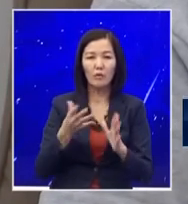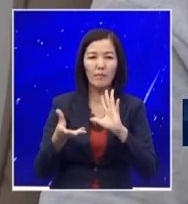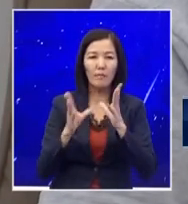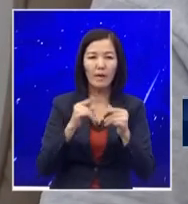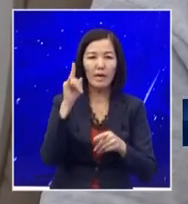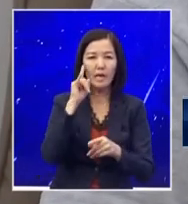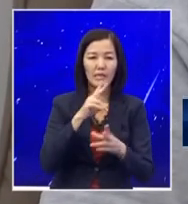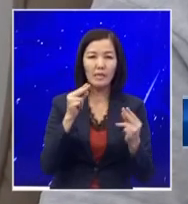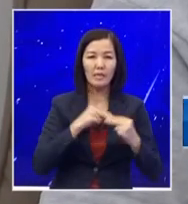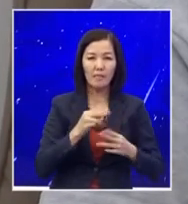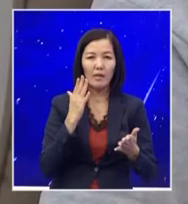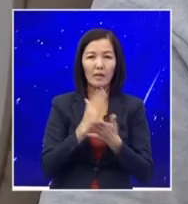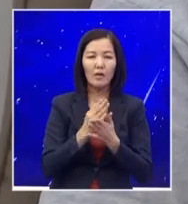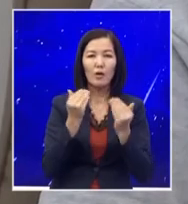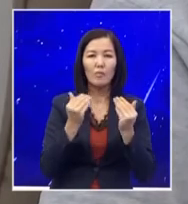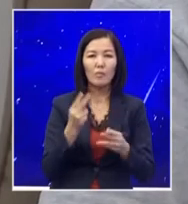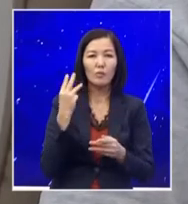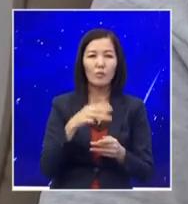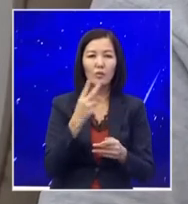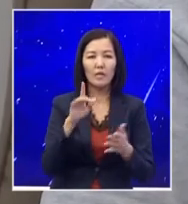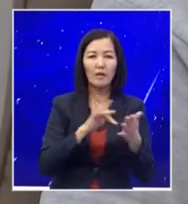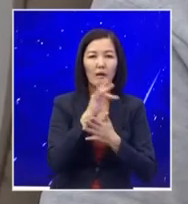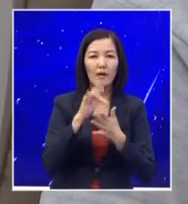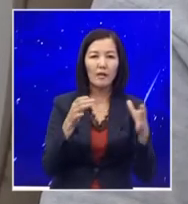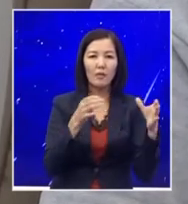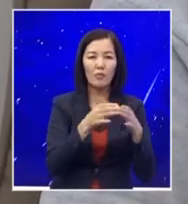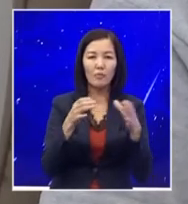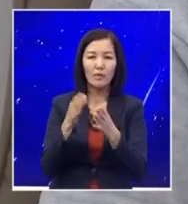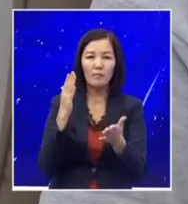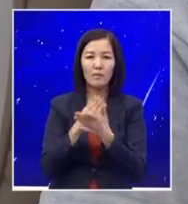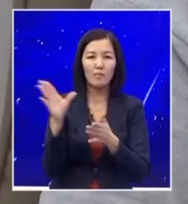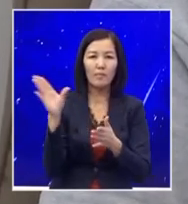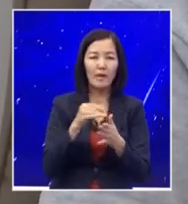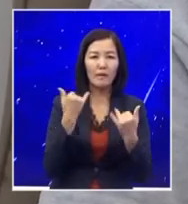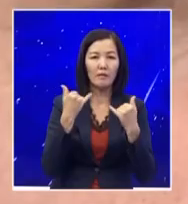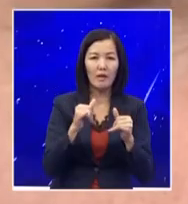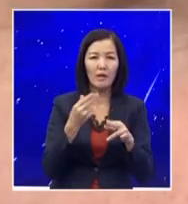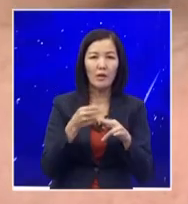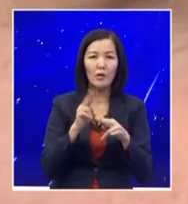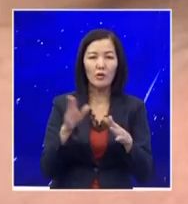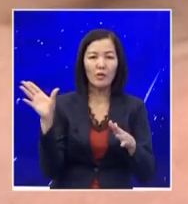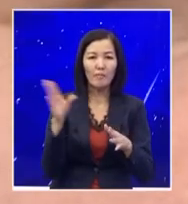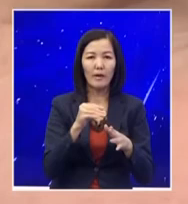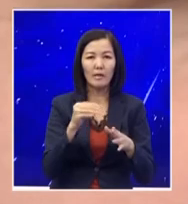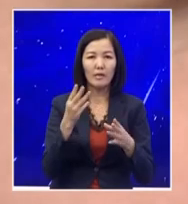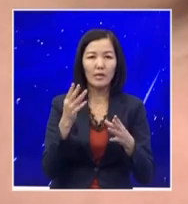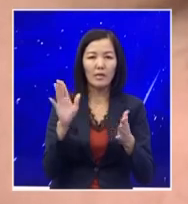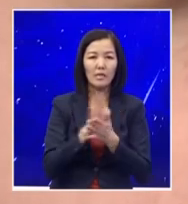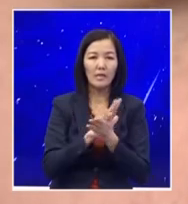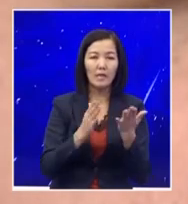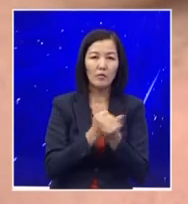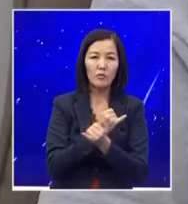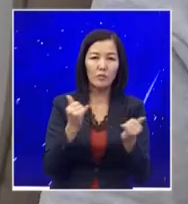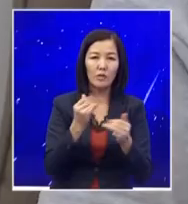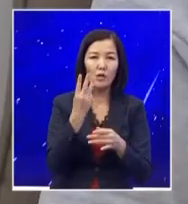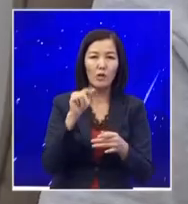табысты еңбек етіп жатырмыз. Бүгінде 32 қалада бөлімдеріміз бар. Бәрі таңғалады. Өйткені біз бар жұмысты қаржысыз ұйымдастырып